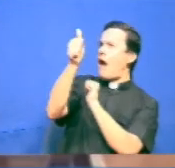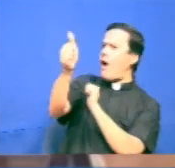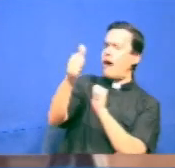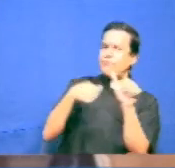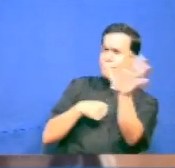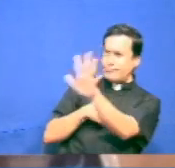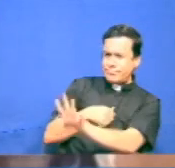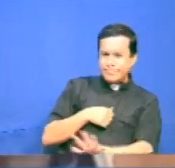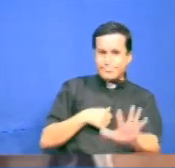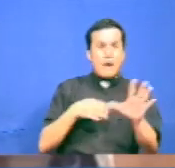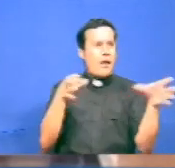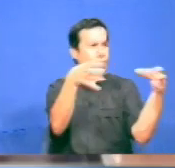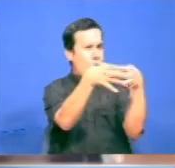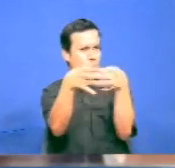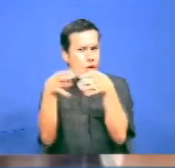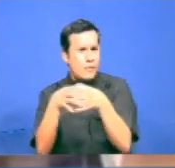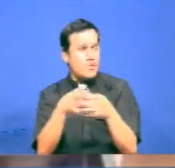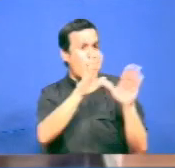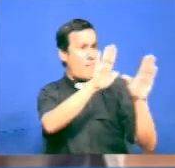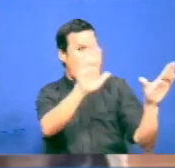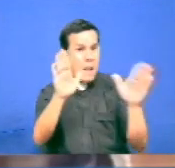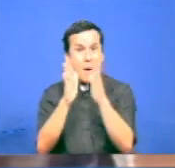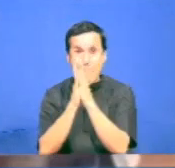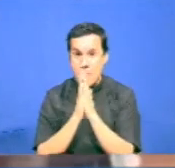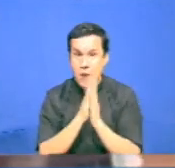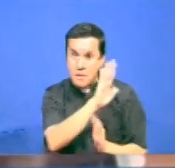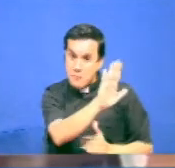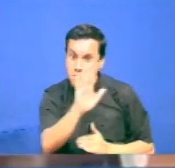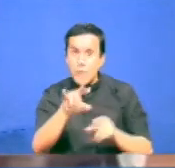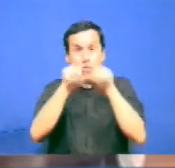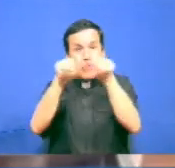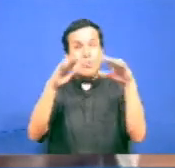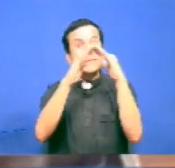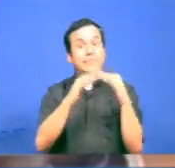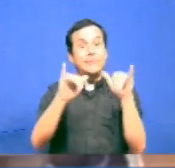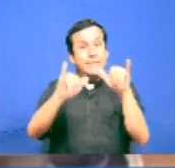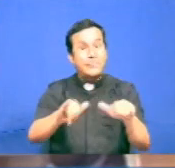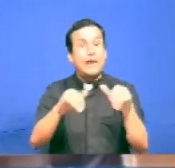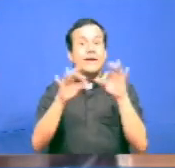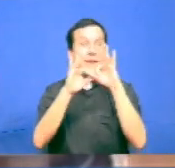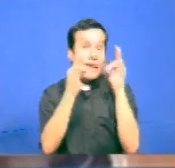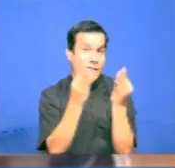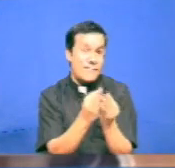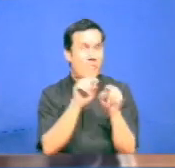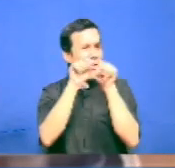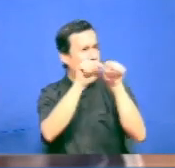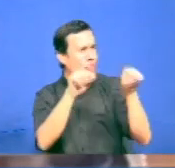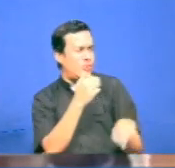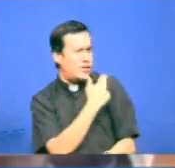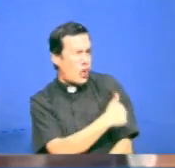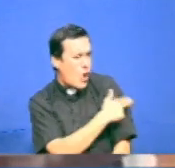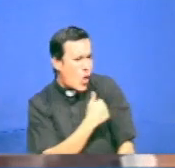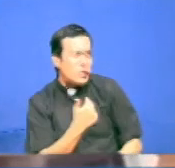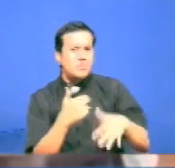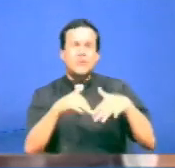in communities, there are those of you who sit in the families, there are those who in hospitals or